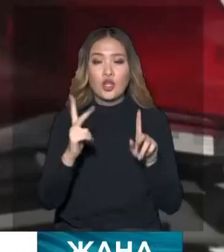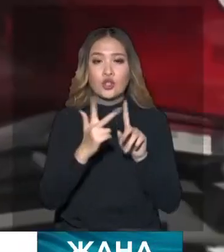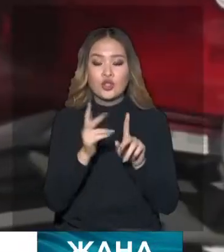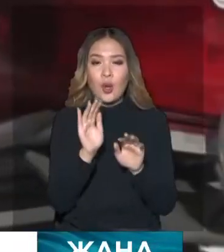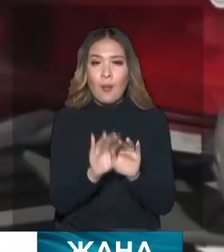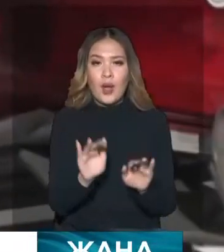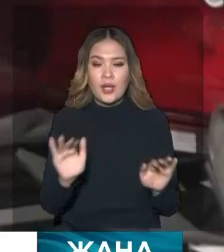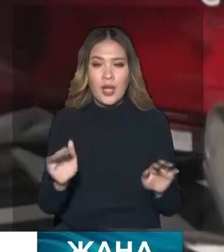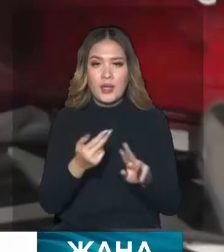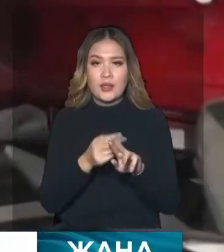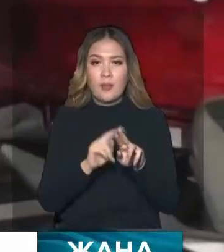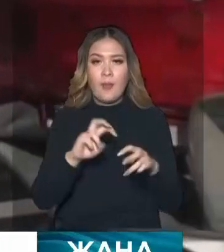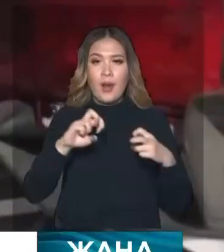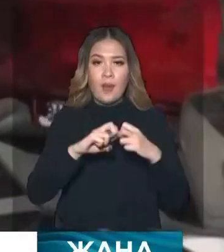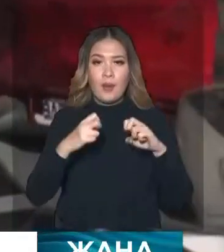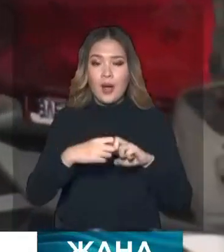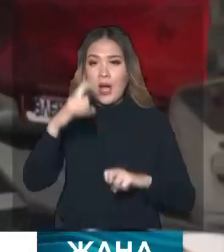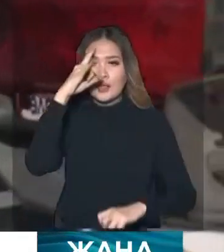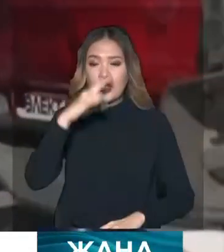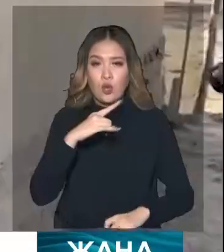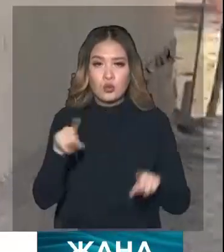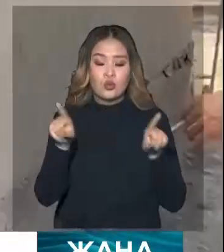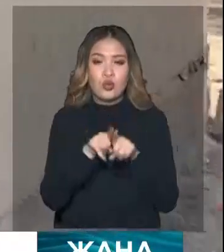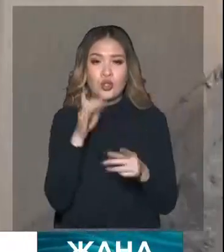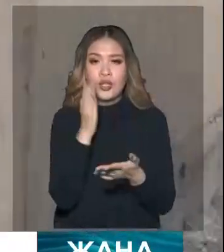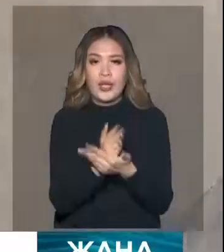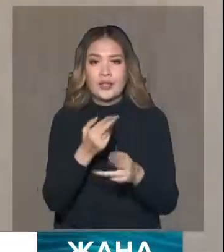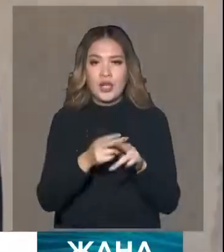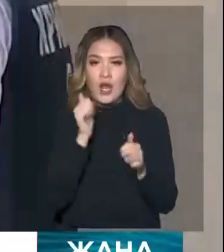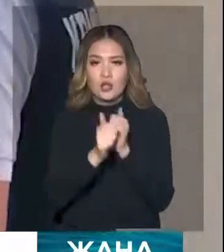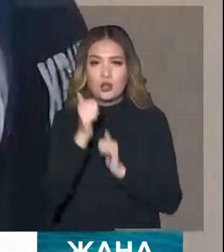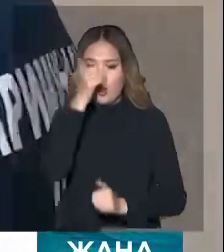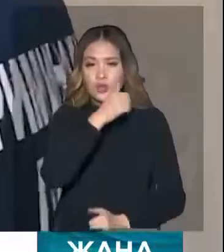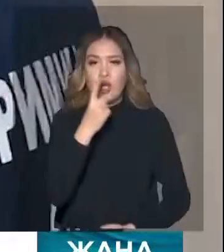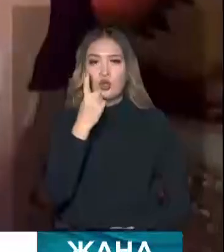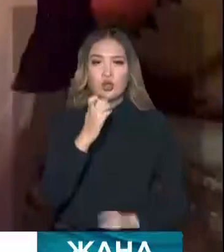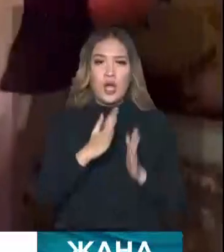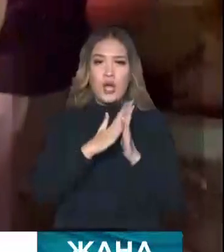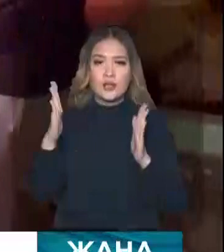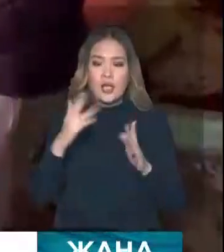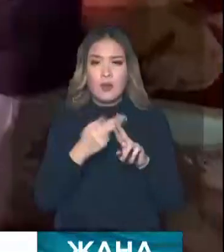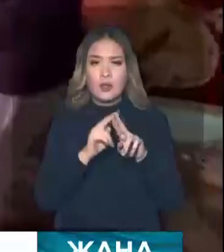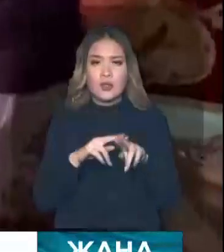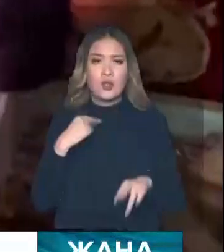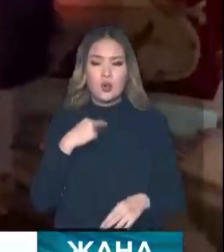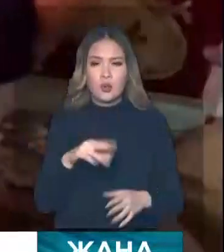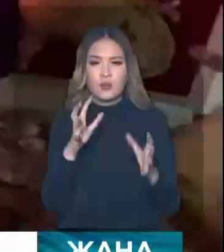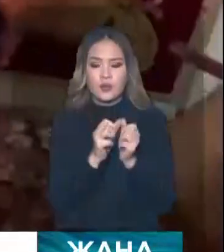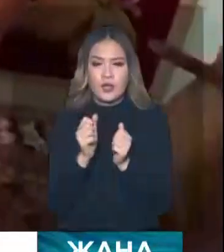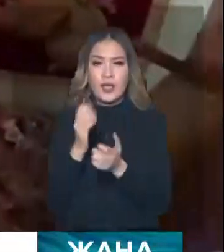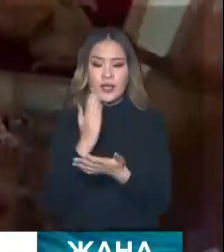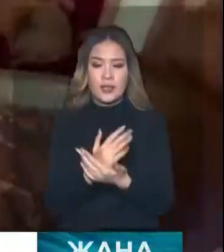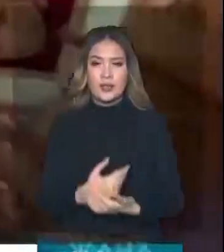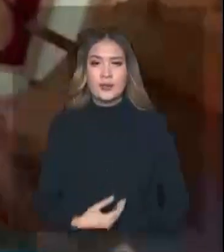үшіншісі балалар. Бұл проблема Қазақстанда да өзекті. Қазір жыл сайын елде 100-ден астам осындай қылмыс тіркеледі екен.